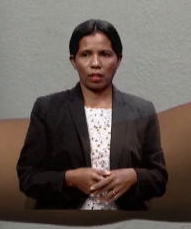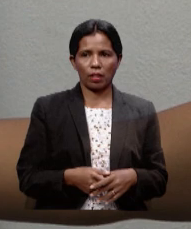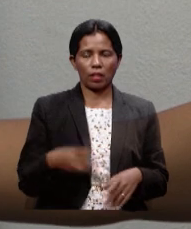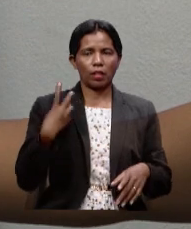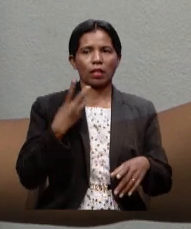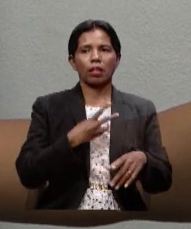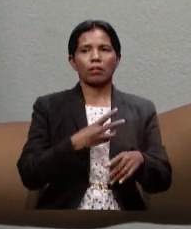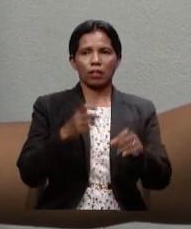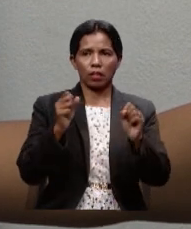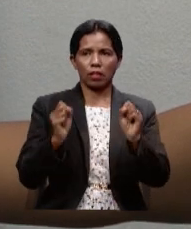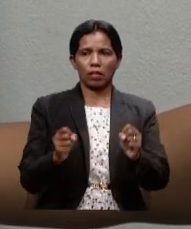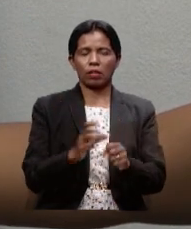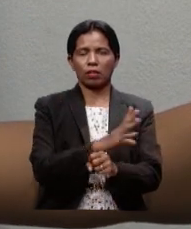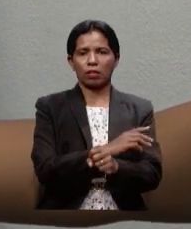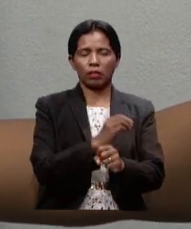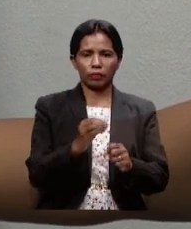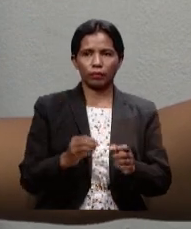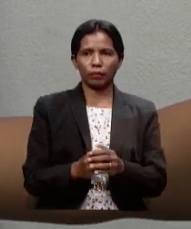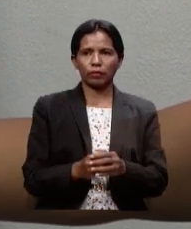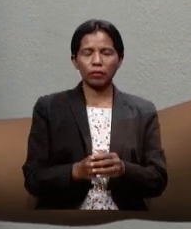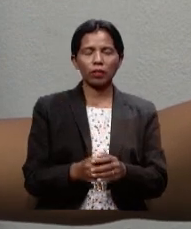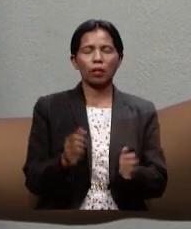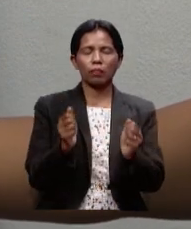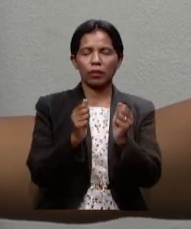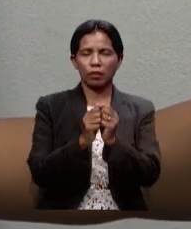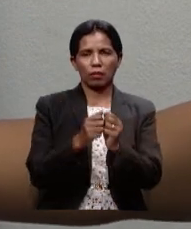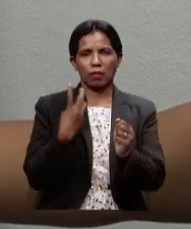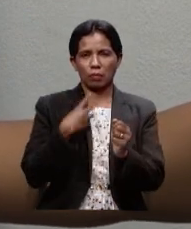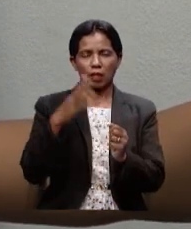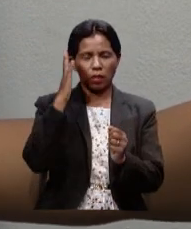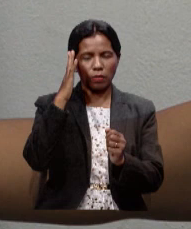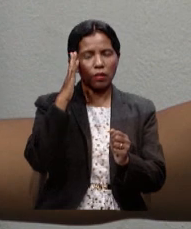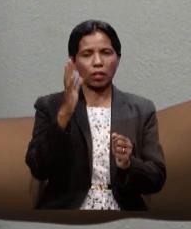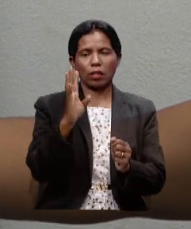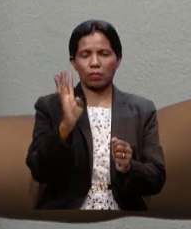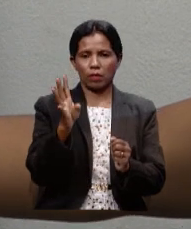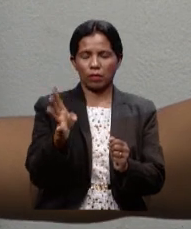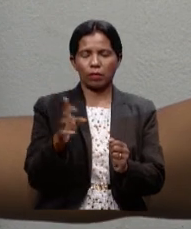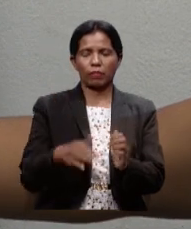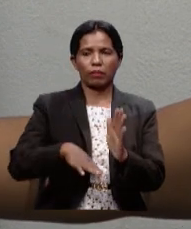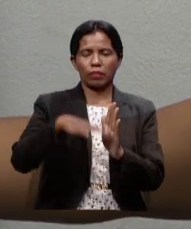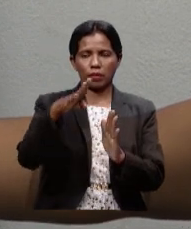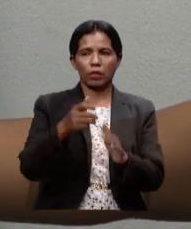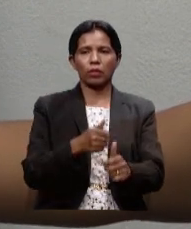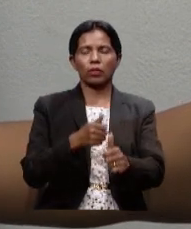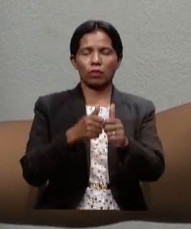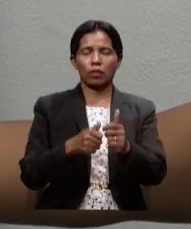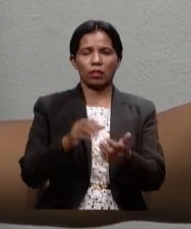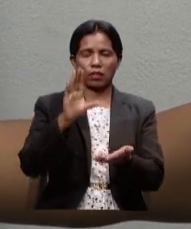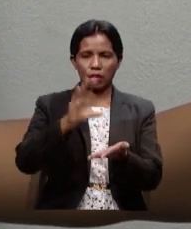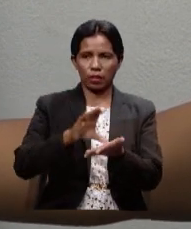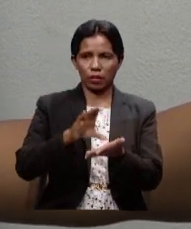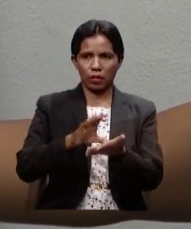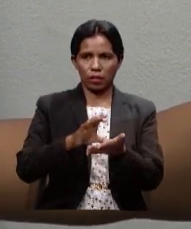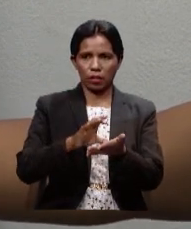kategori mai miris nini persentase 40 liu 40 a tuirbe sensia ne quando